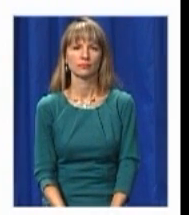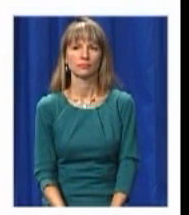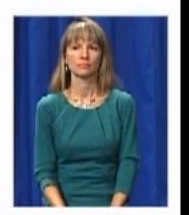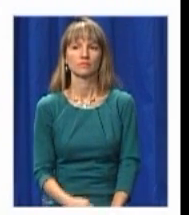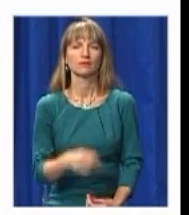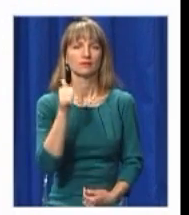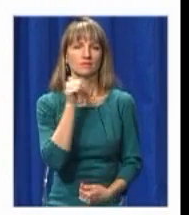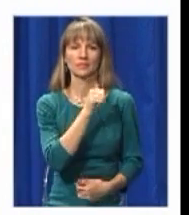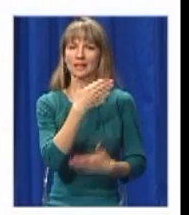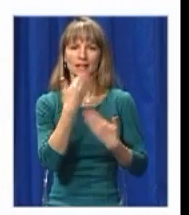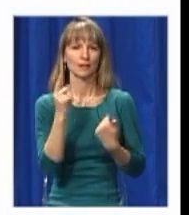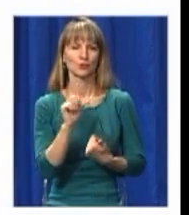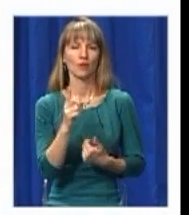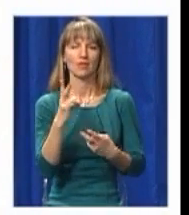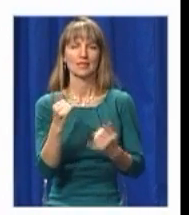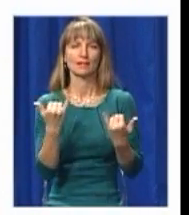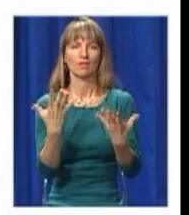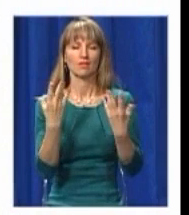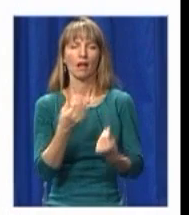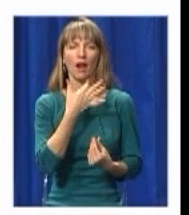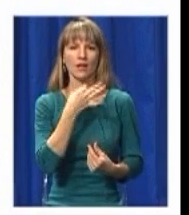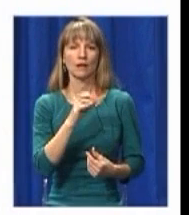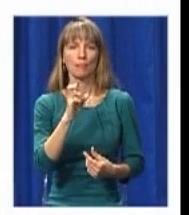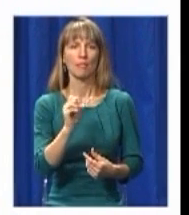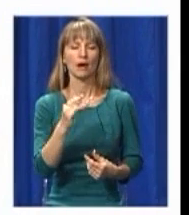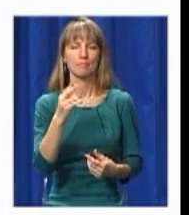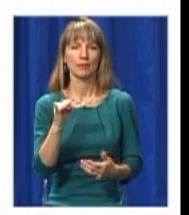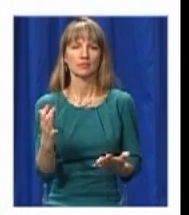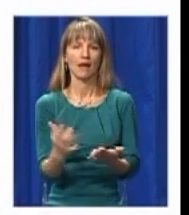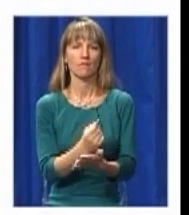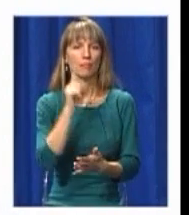Не секрет, що на сьогоднішній день білява красуня і лялька Барбі